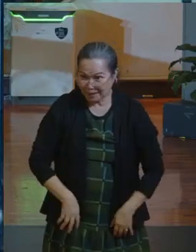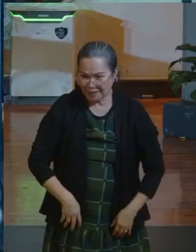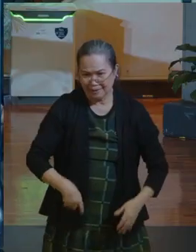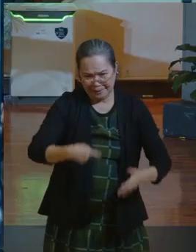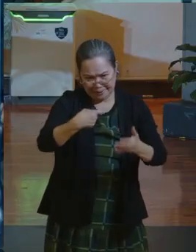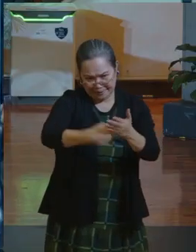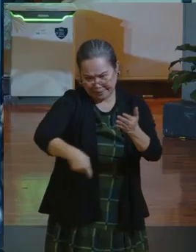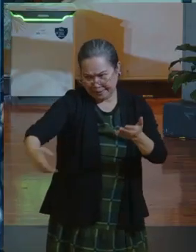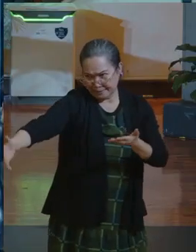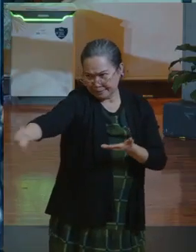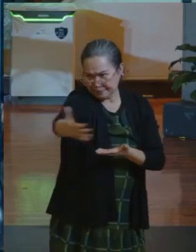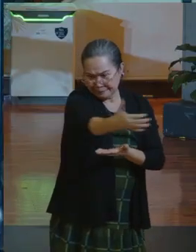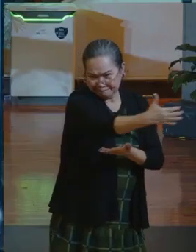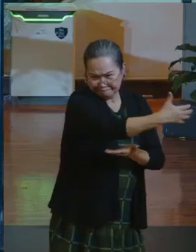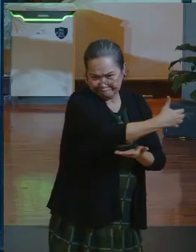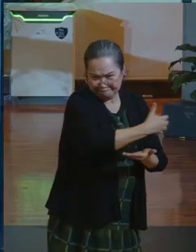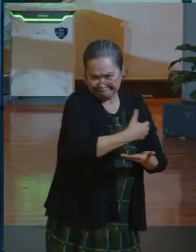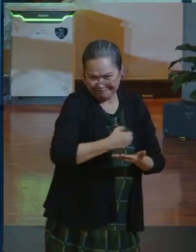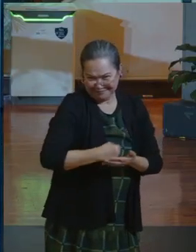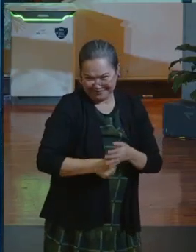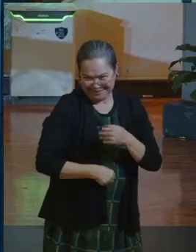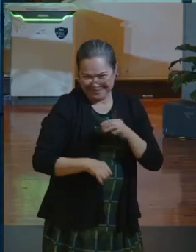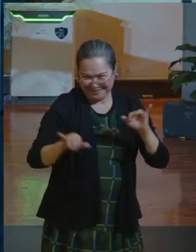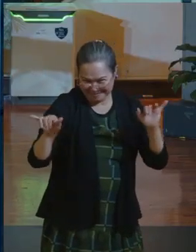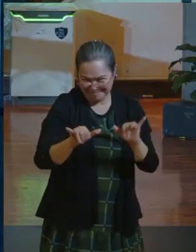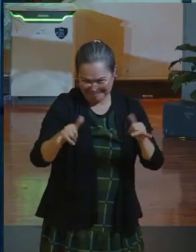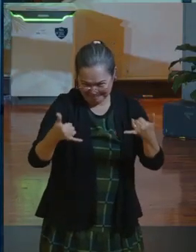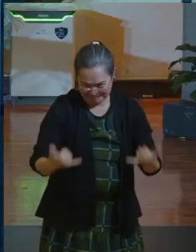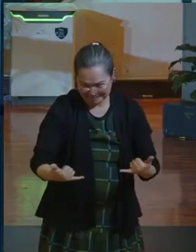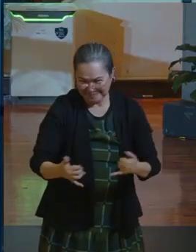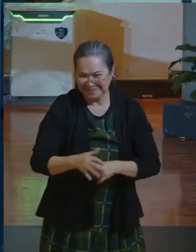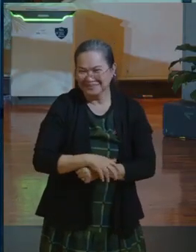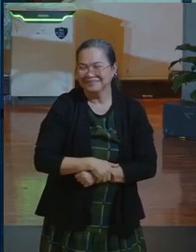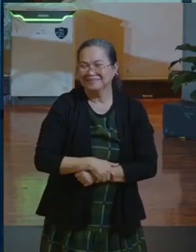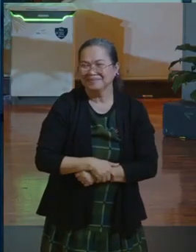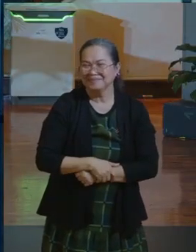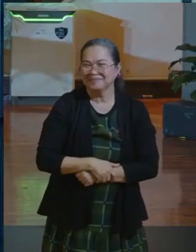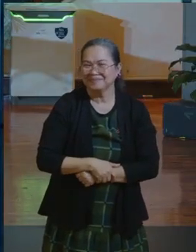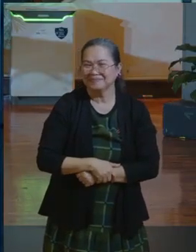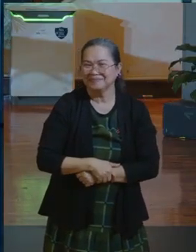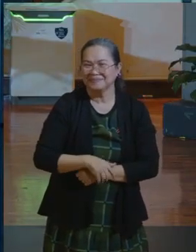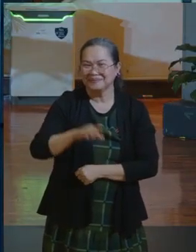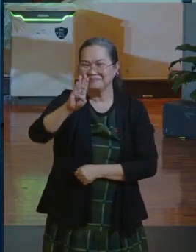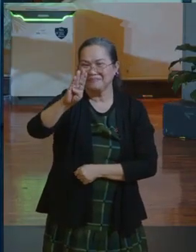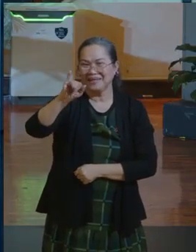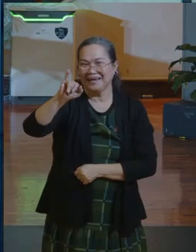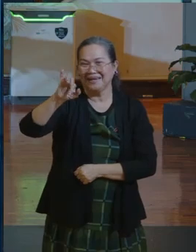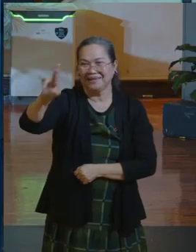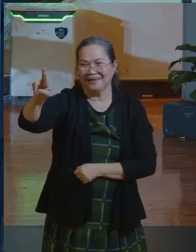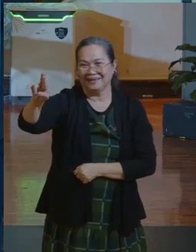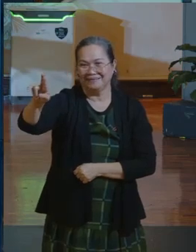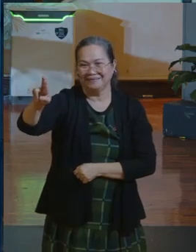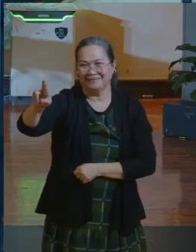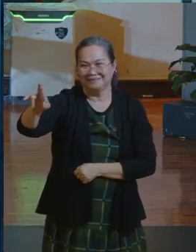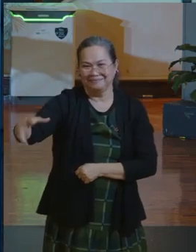tax collector. Sa ating lingwahe mo ngayon, BIR